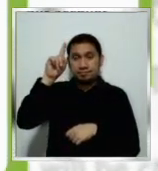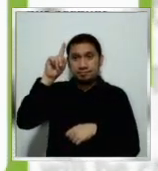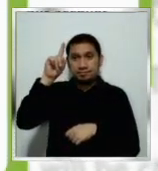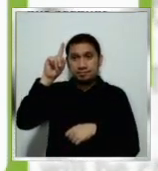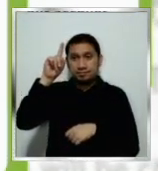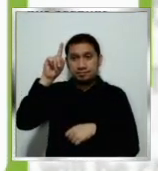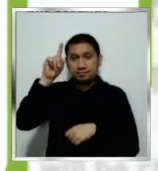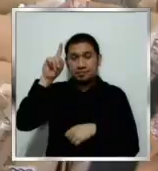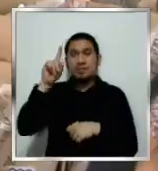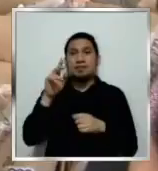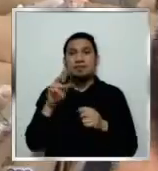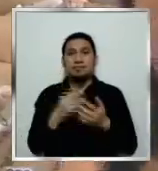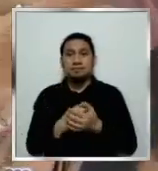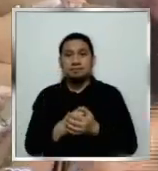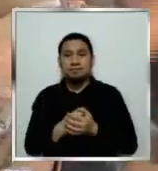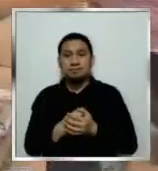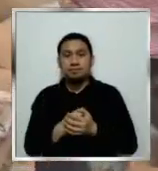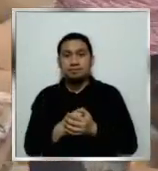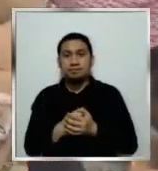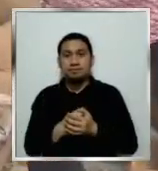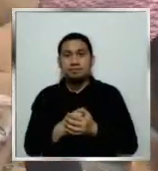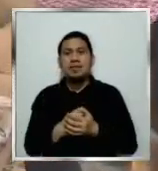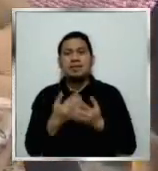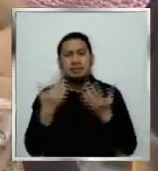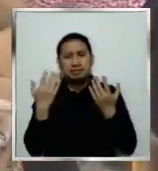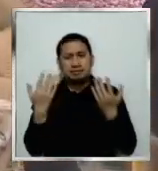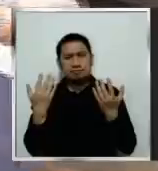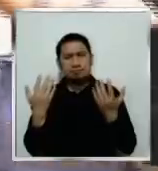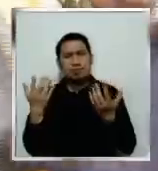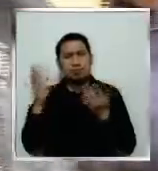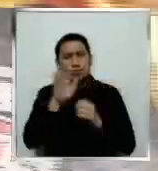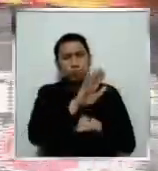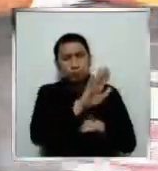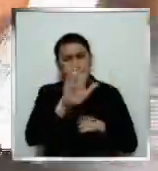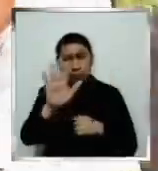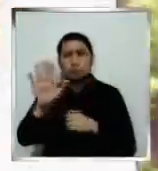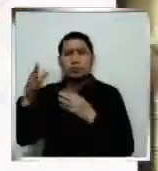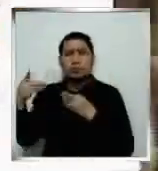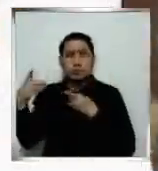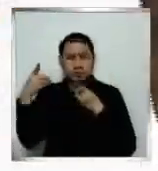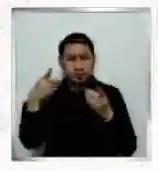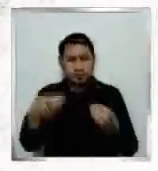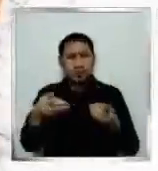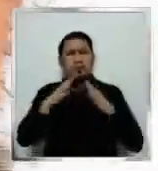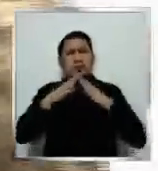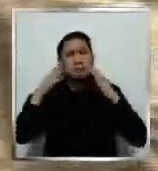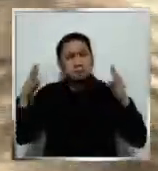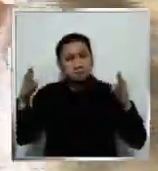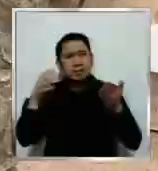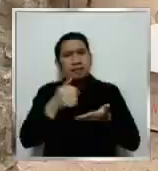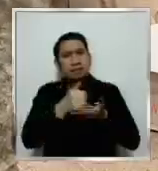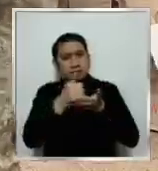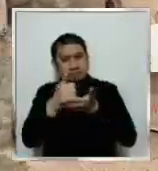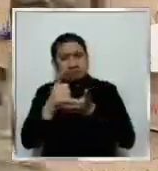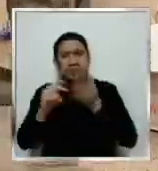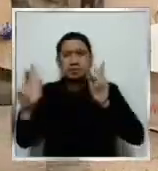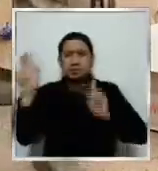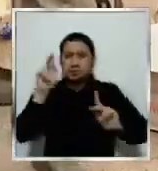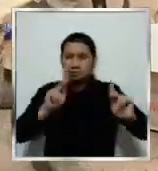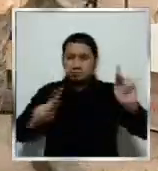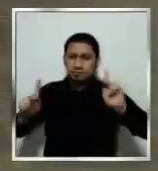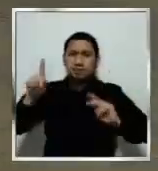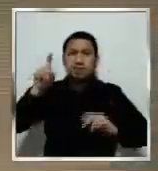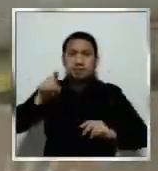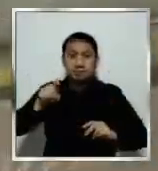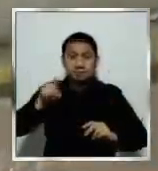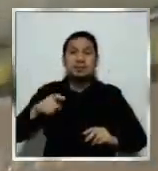inyong PayMaya app. Malaking tulong po ang inyong mga donasyon para sa ating mga kababayan na higit na nangangailangan. Kaya naman kami po